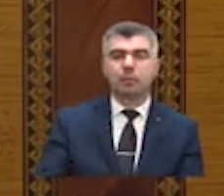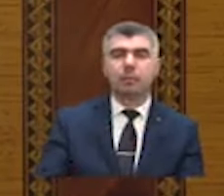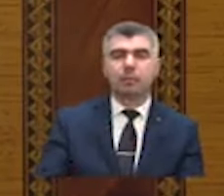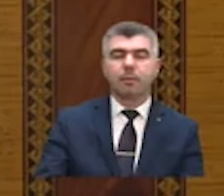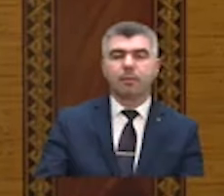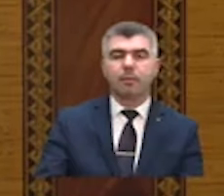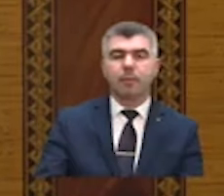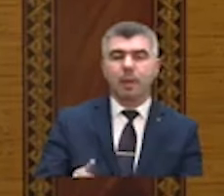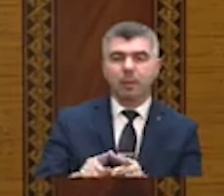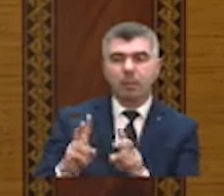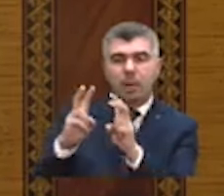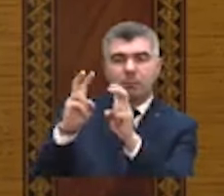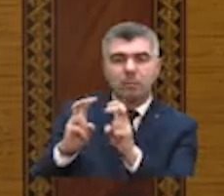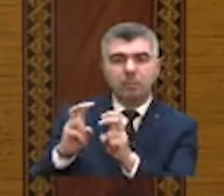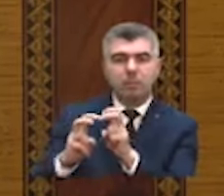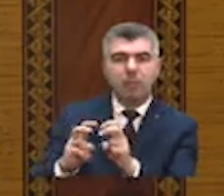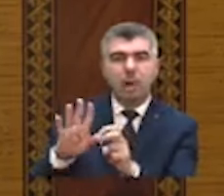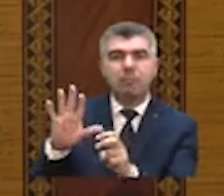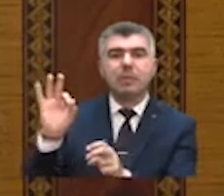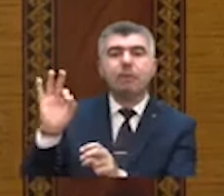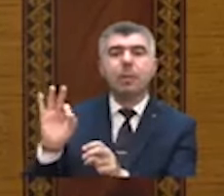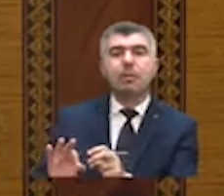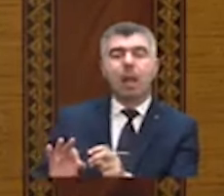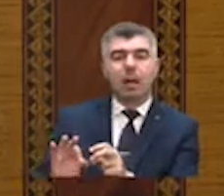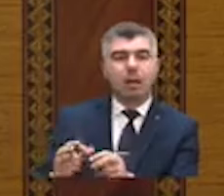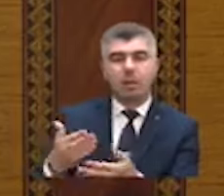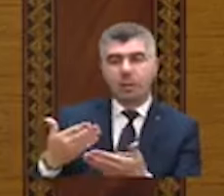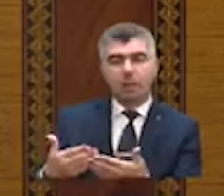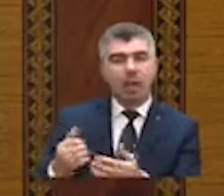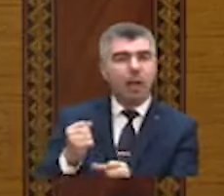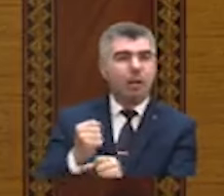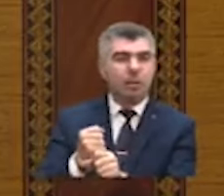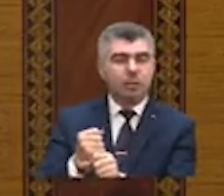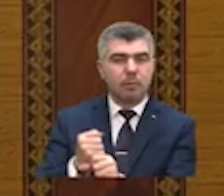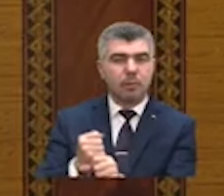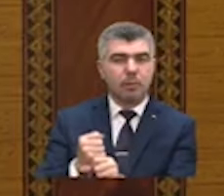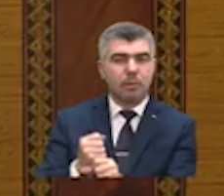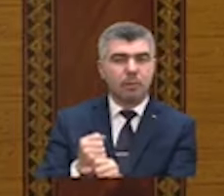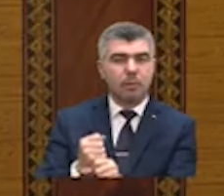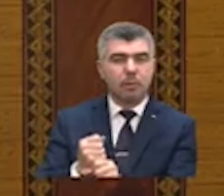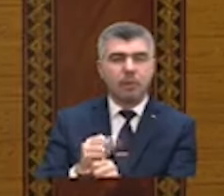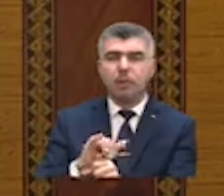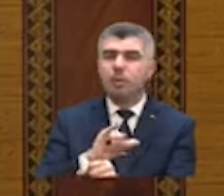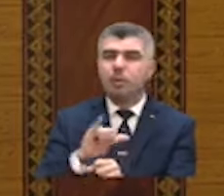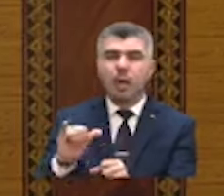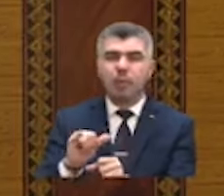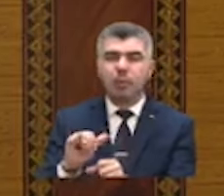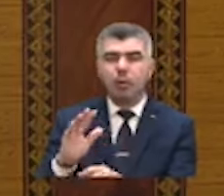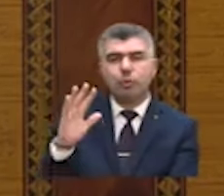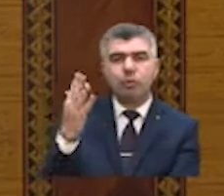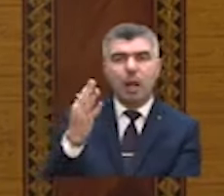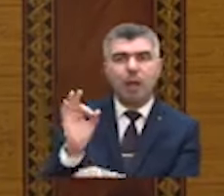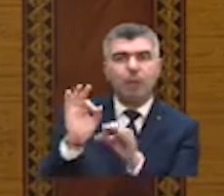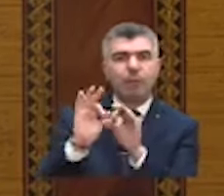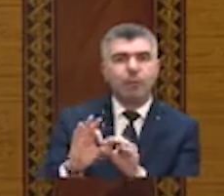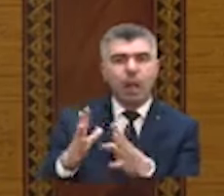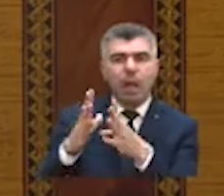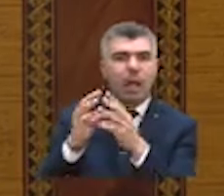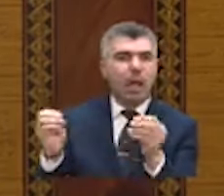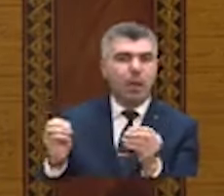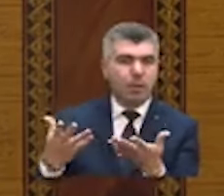بروكسون طحت بالنص ولا بلو دوت وما عند عندها ما تقصف بلاص ما تخدم